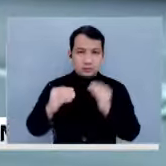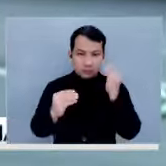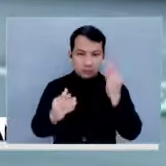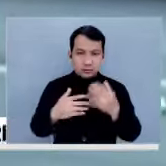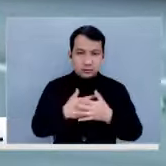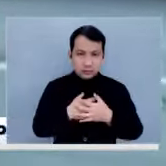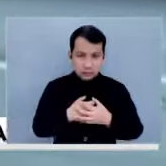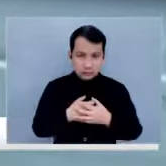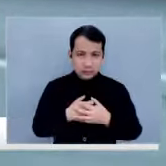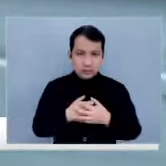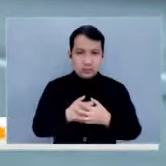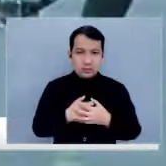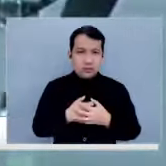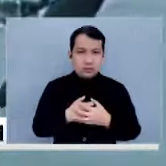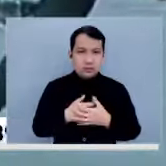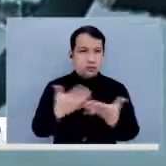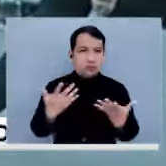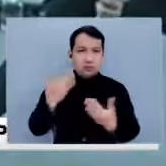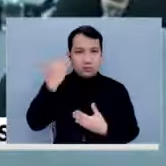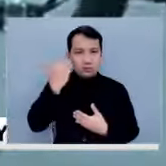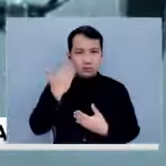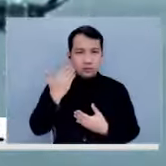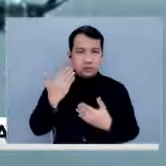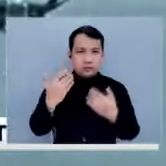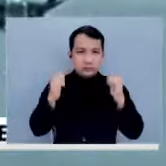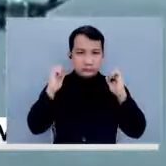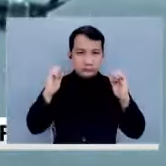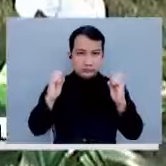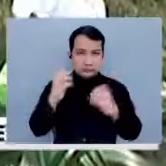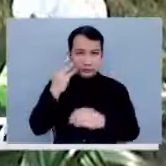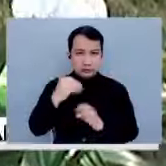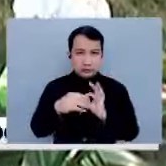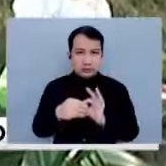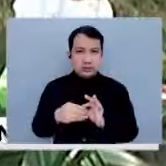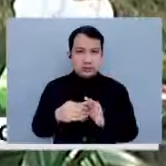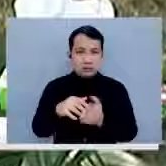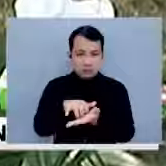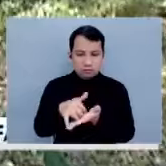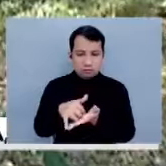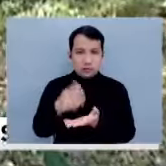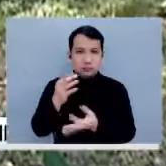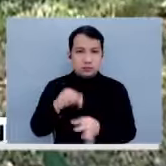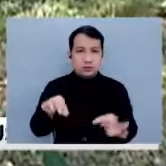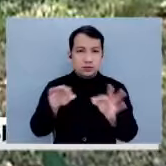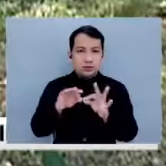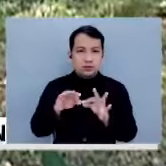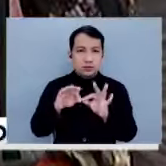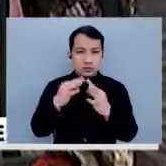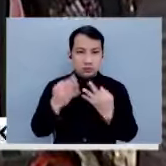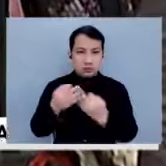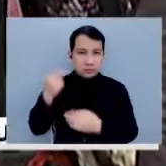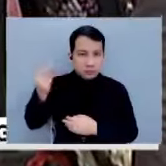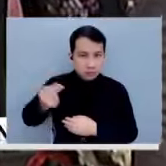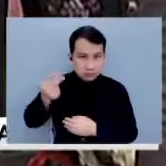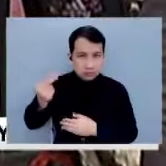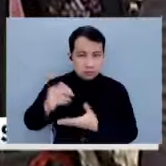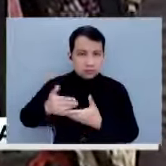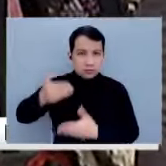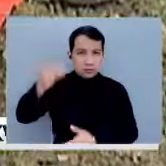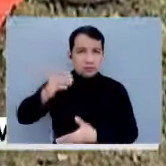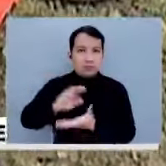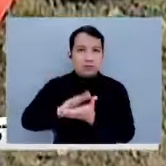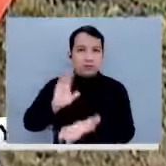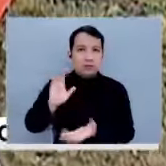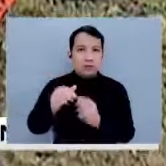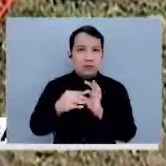ang kawalan ng regular na ehersisyo lalo na kapagka nauwi ito sa obesity malaking factor ang family history mas mataas ang tansa mong magkaroon